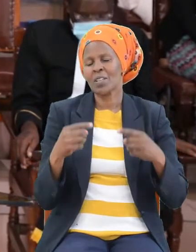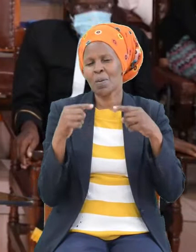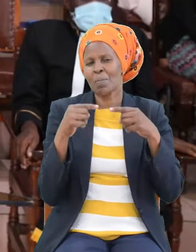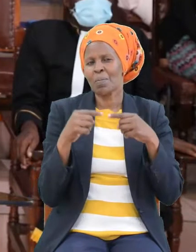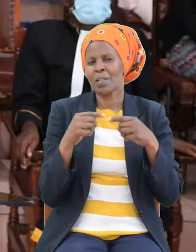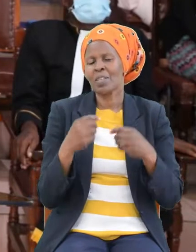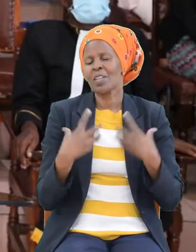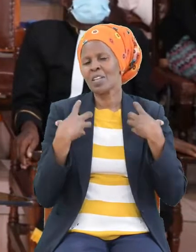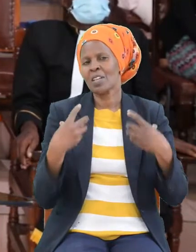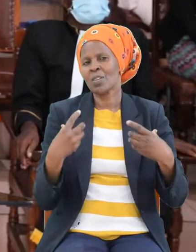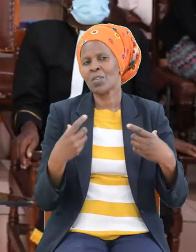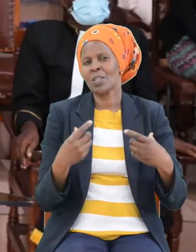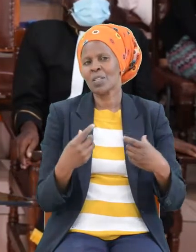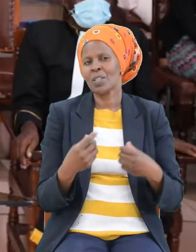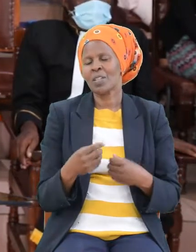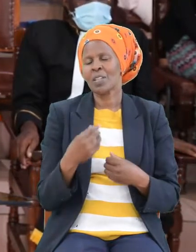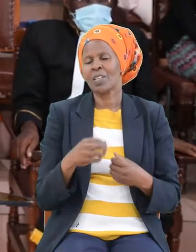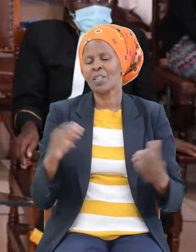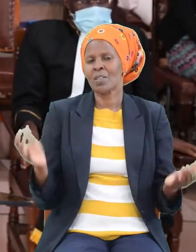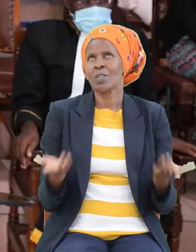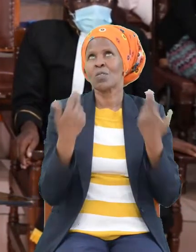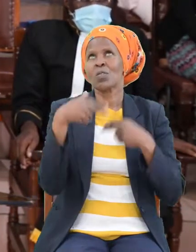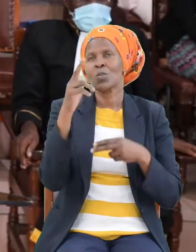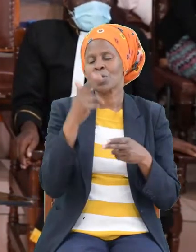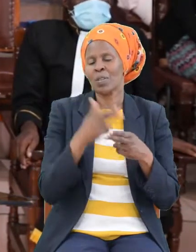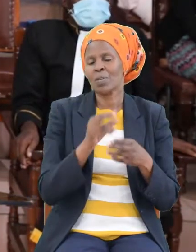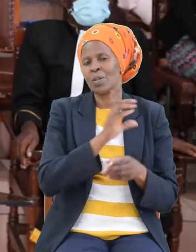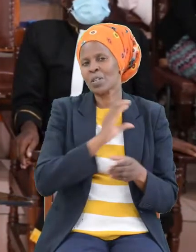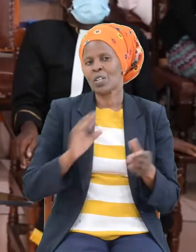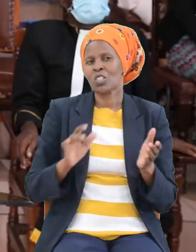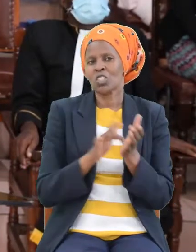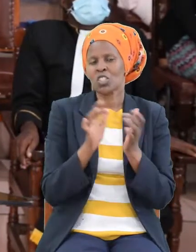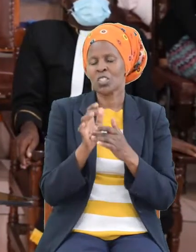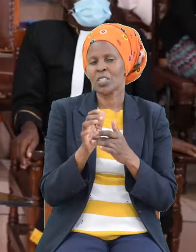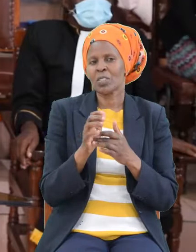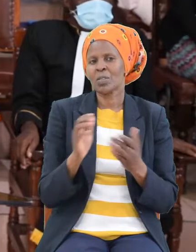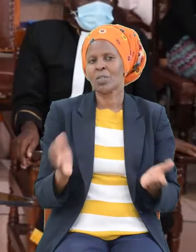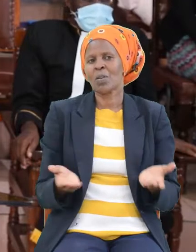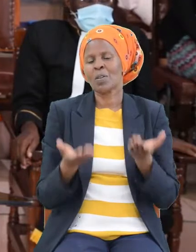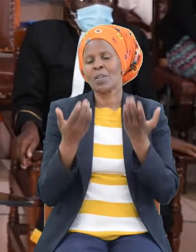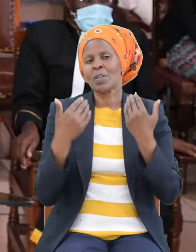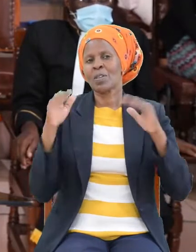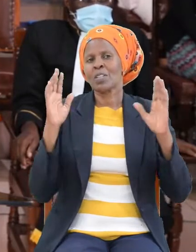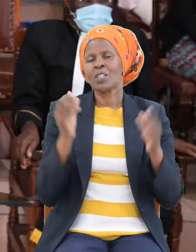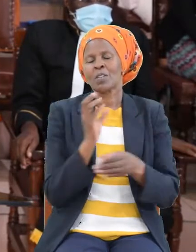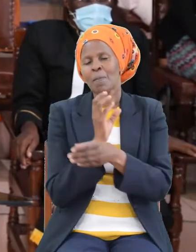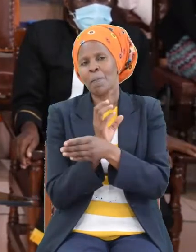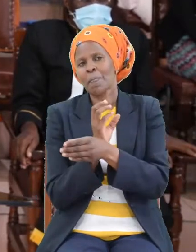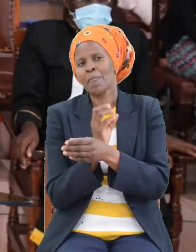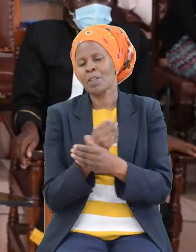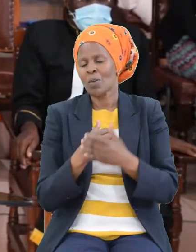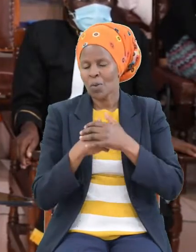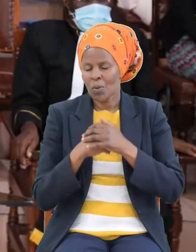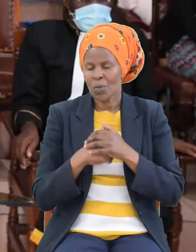ndiposa wakapona na wainue jina lako Yesu Kristo. Tuleta kanisa lote nilambudu jina lako Yesu